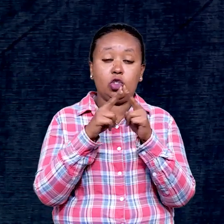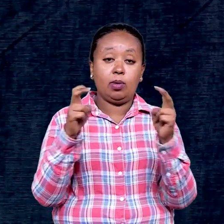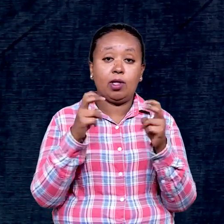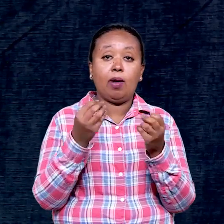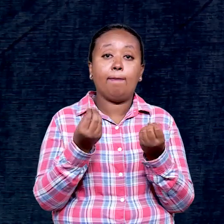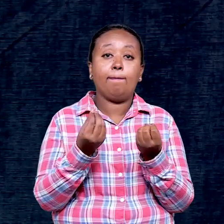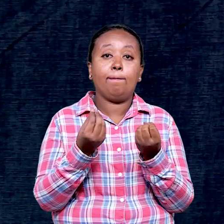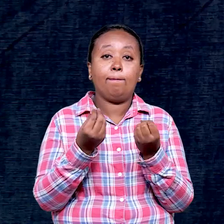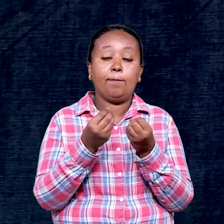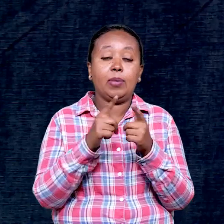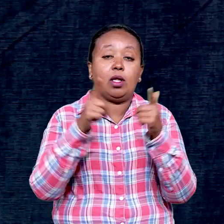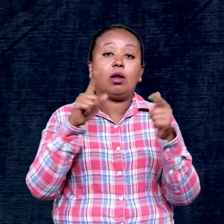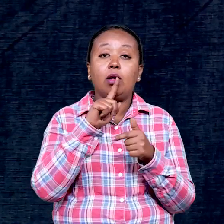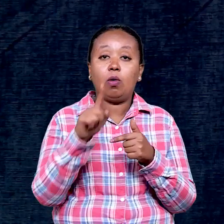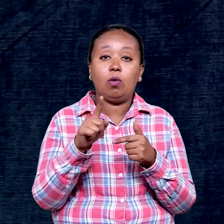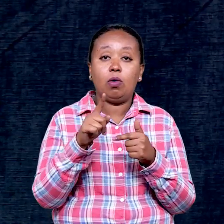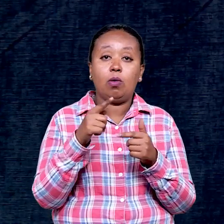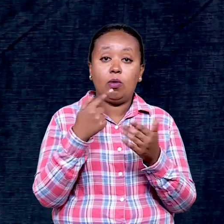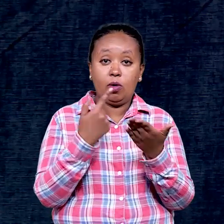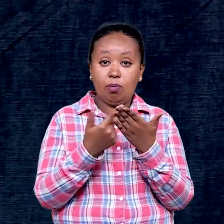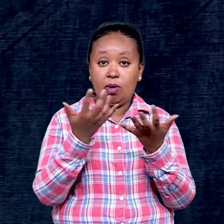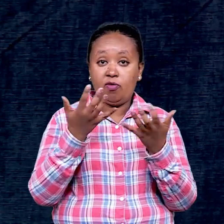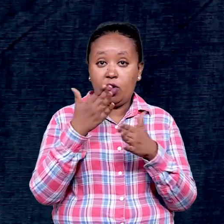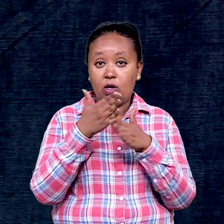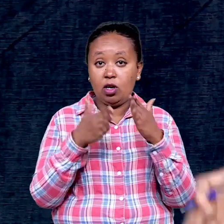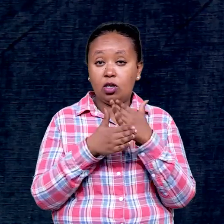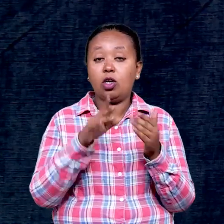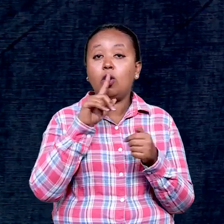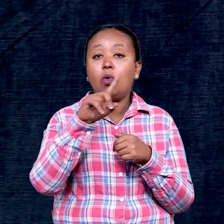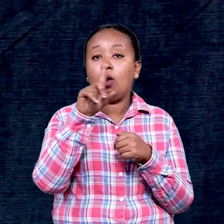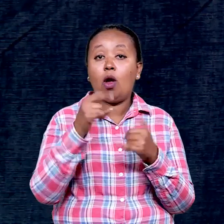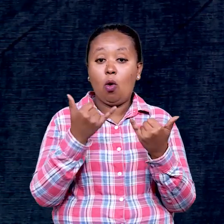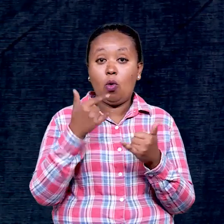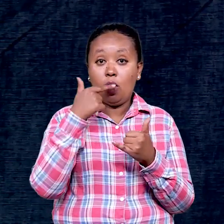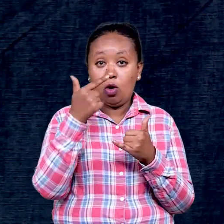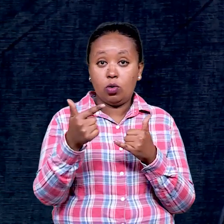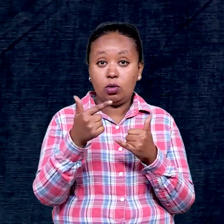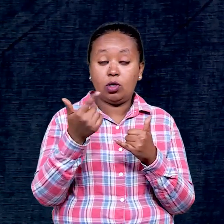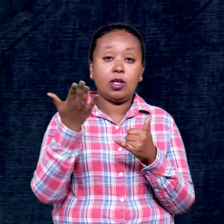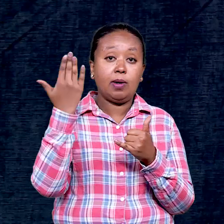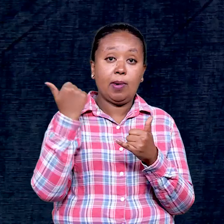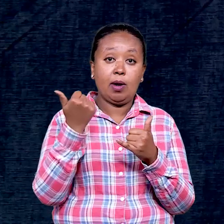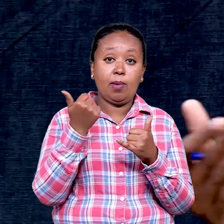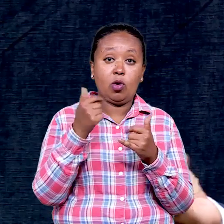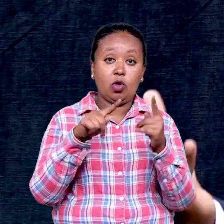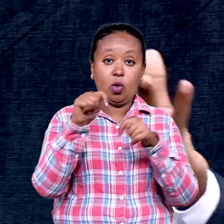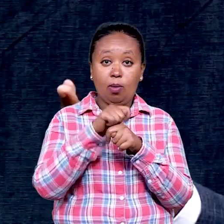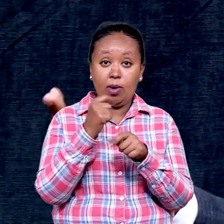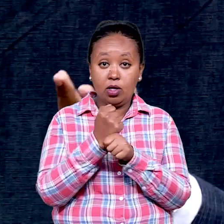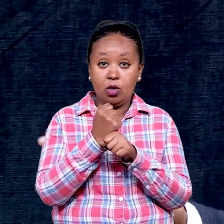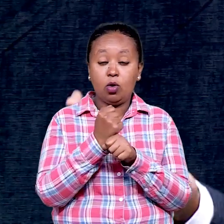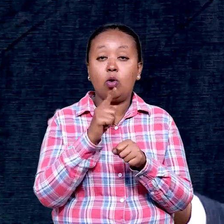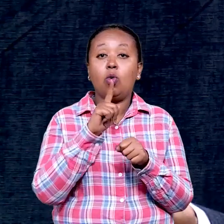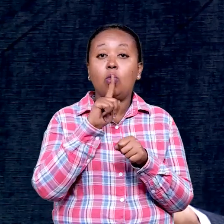ይሄ እውቅና ሊሰጠው የሚገባ ነው። በሚፈለገው ደረጃ ነበረ ወይ ስንል አሁን ካልኩት ቅድም ከነበረው ተቋማዊ አሰራር ሲቪል ማህበራትን